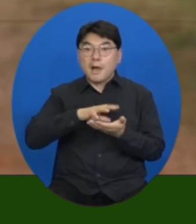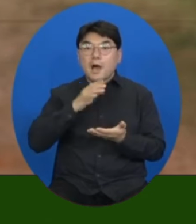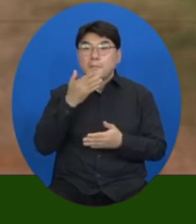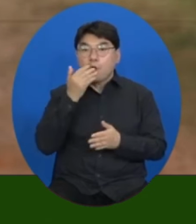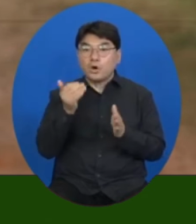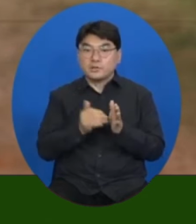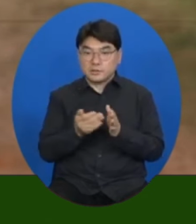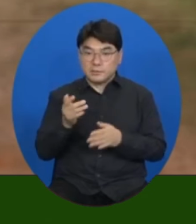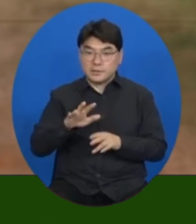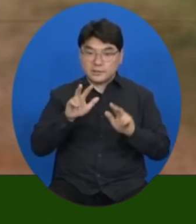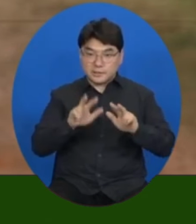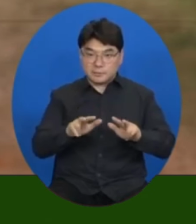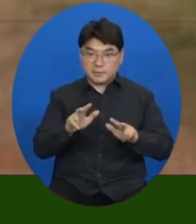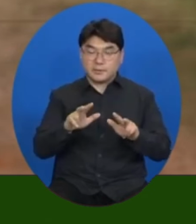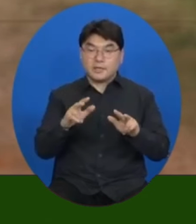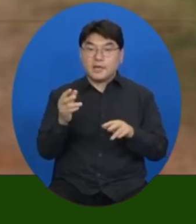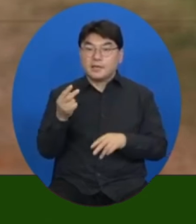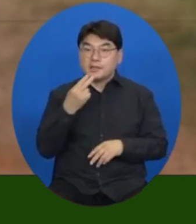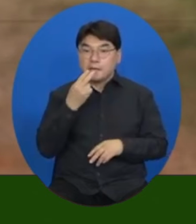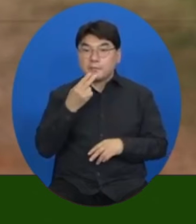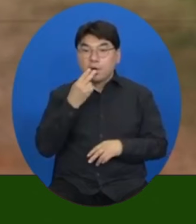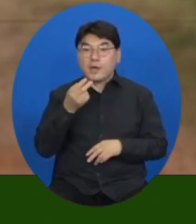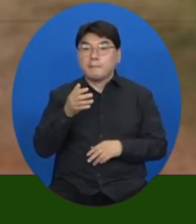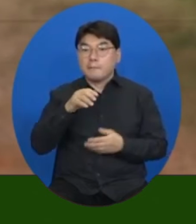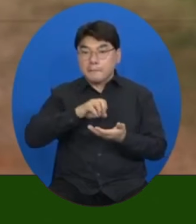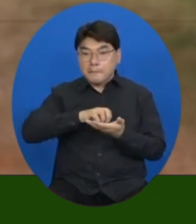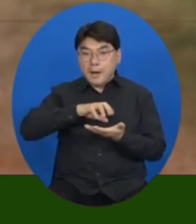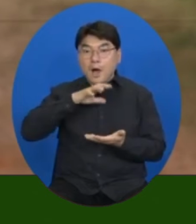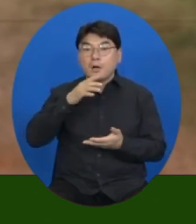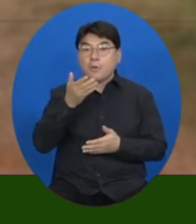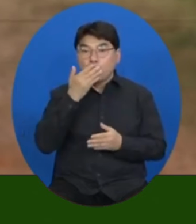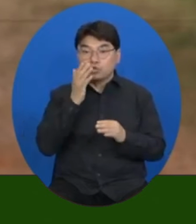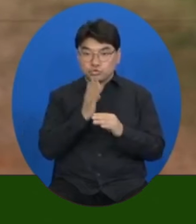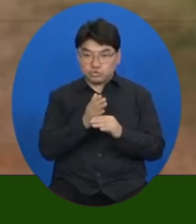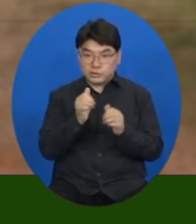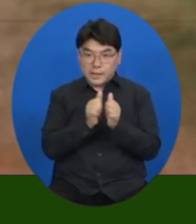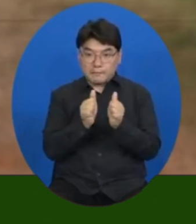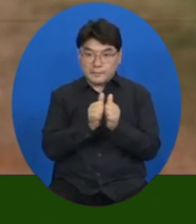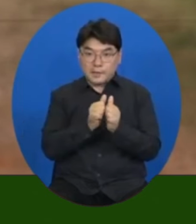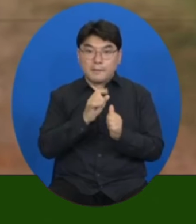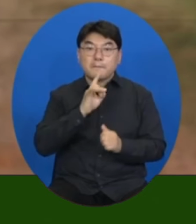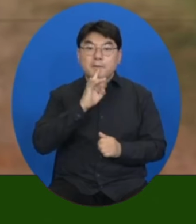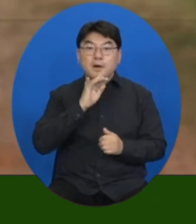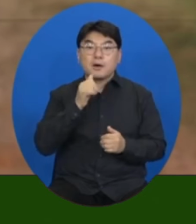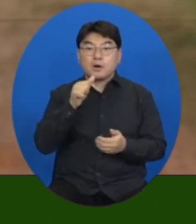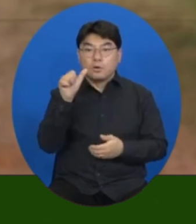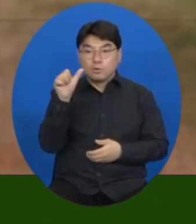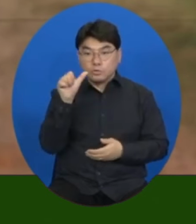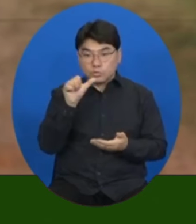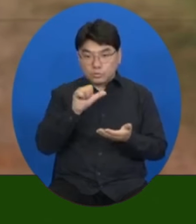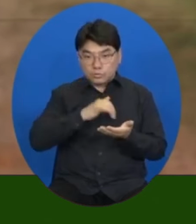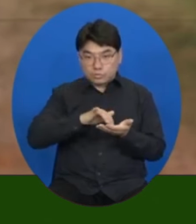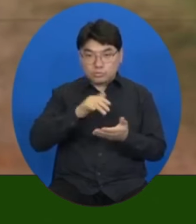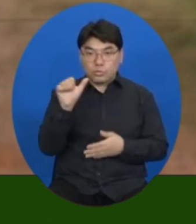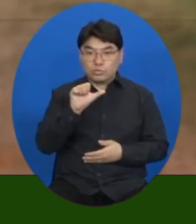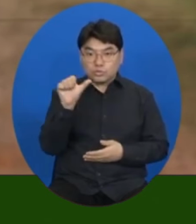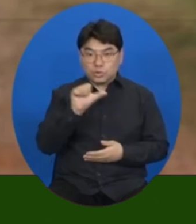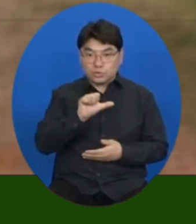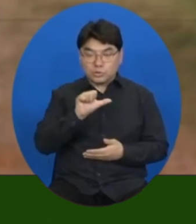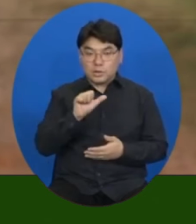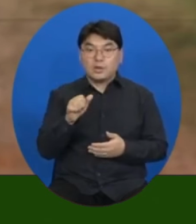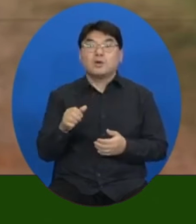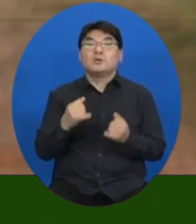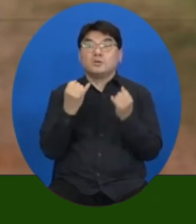살아나고 있다 그것을 보여주고 있는 거예요 그것이 남자만 5천 명이니까 여성과 아이들까지 포함하면 얼마나 많은